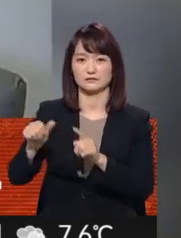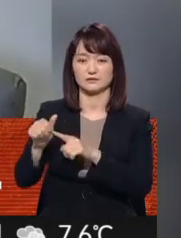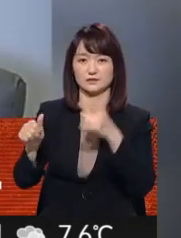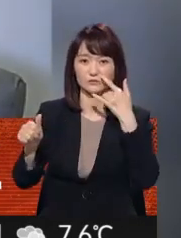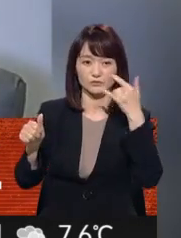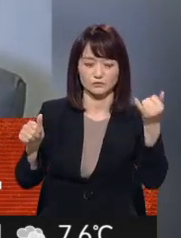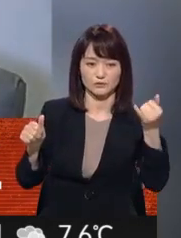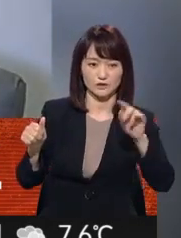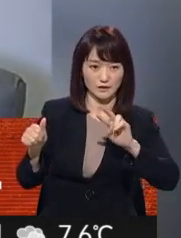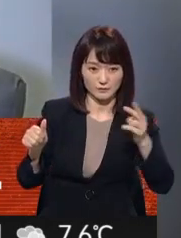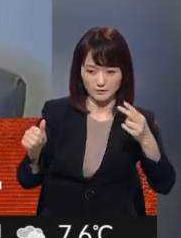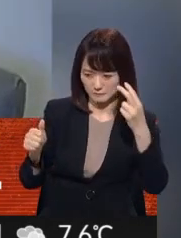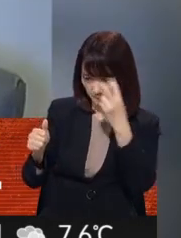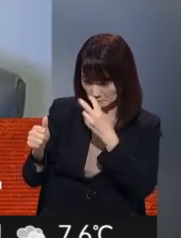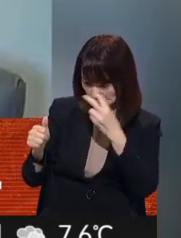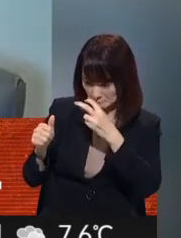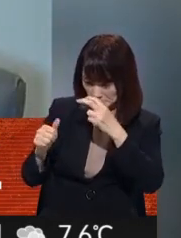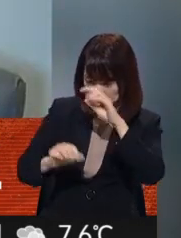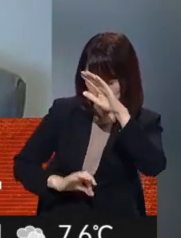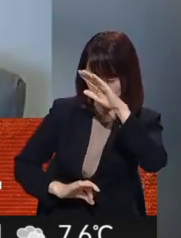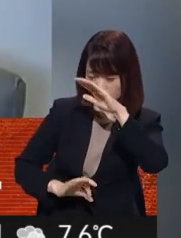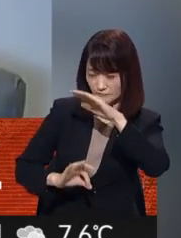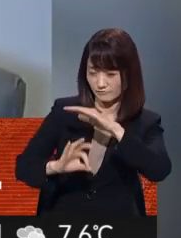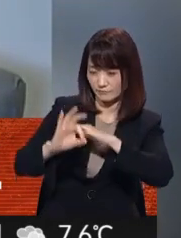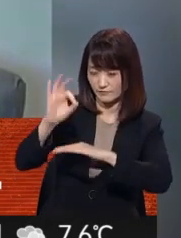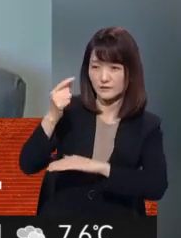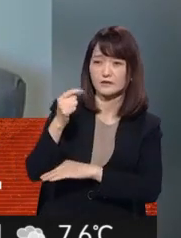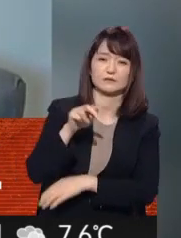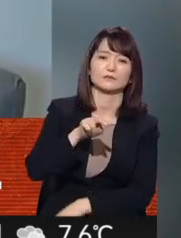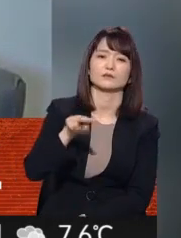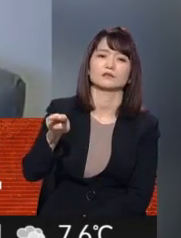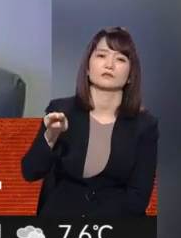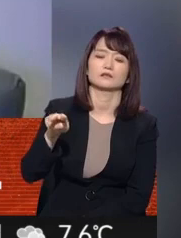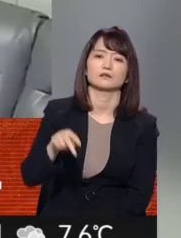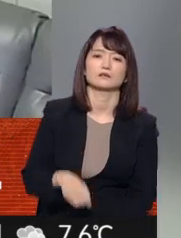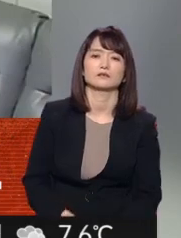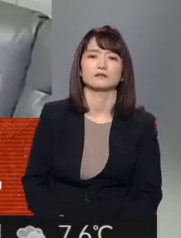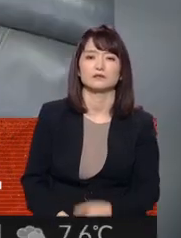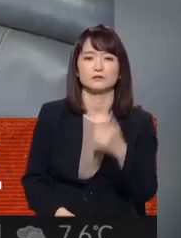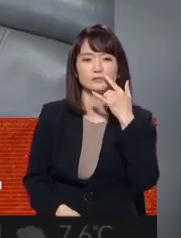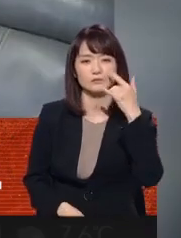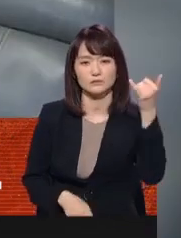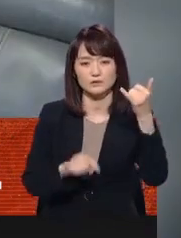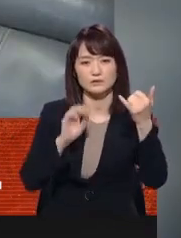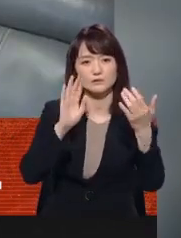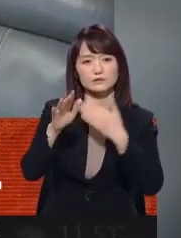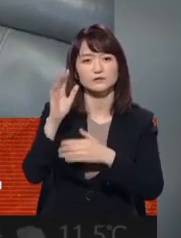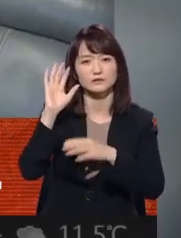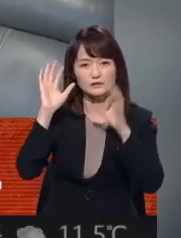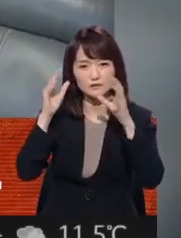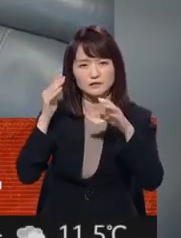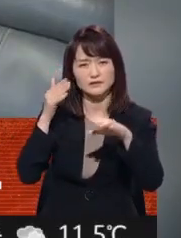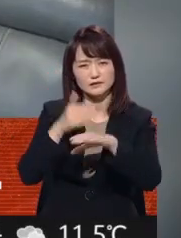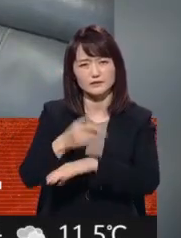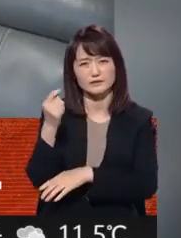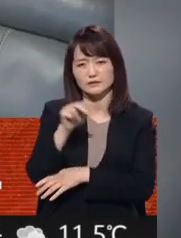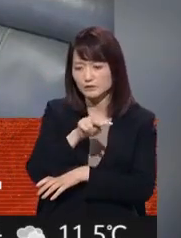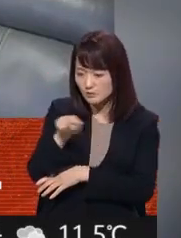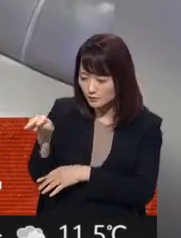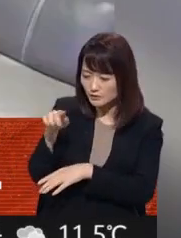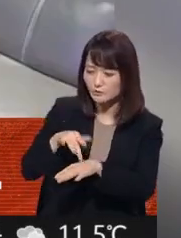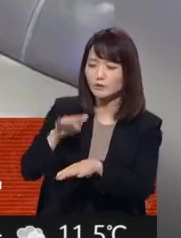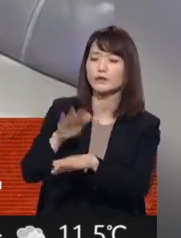탓에 결국 해가 뜰 때까지 TV를 봐야만 했습니다. 자, 아이의 부모는 이날 이후 아이가 늦게까지 TV를 보는